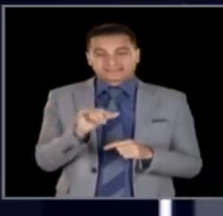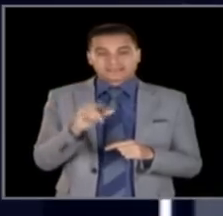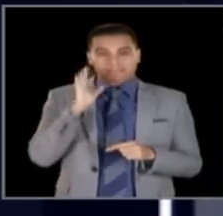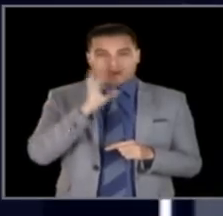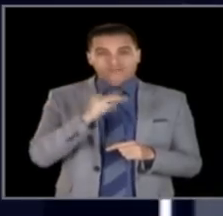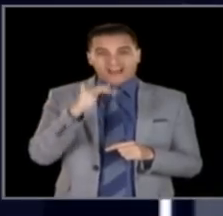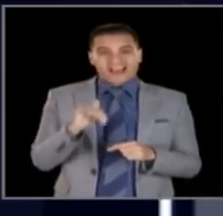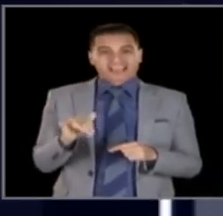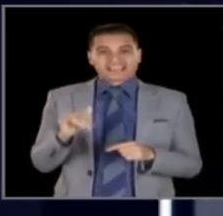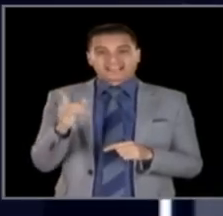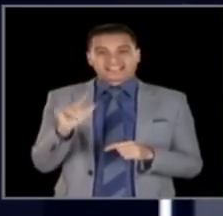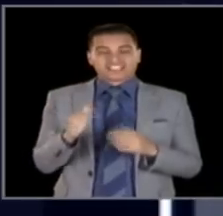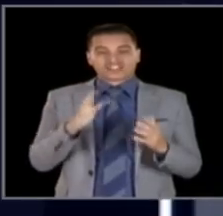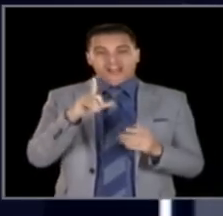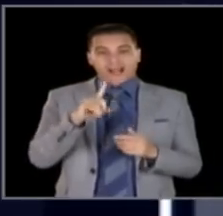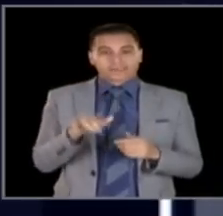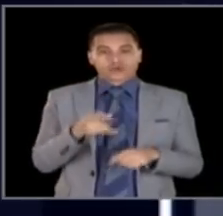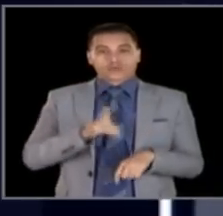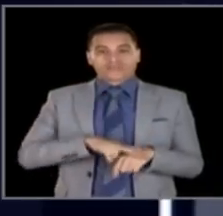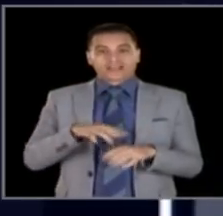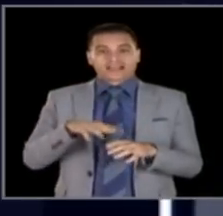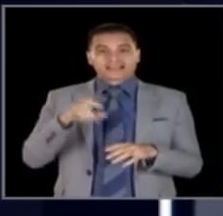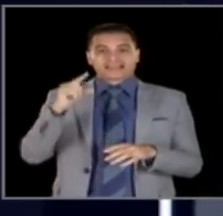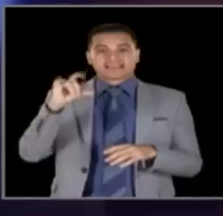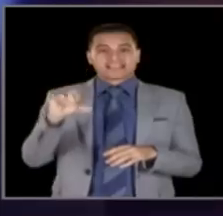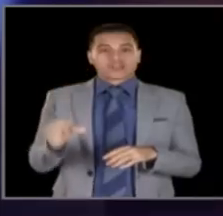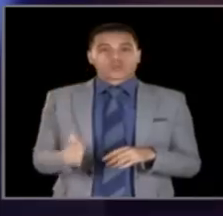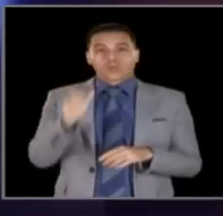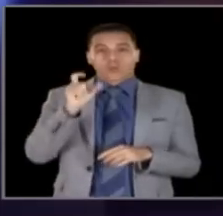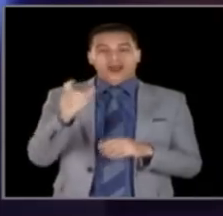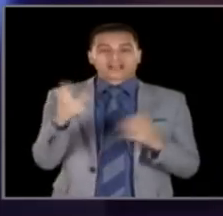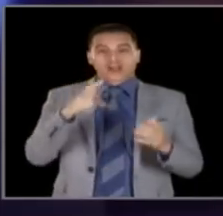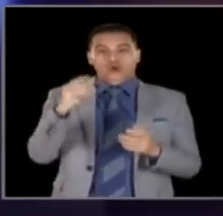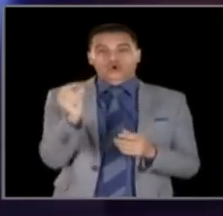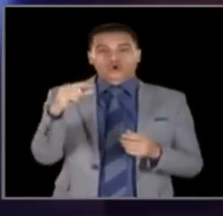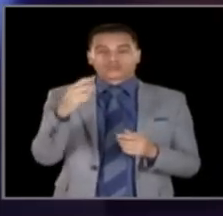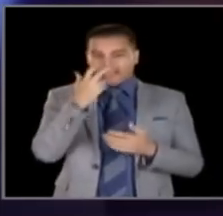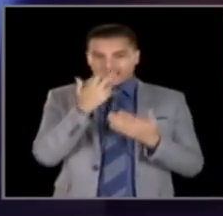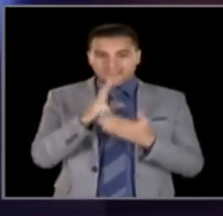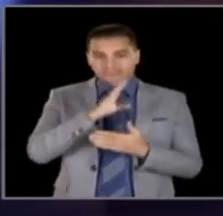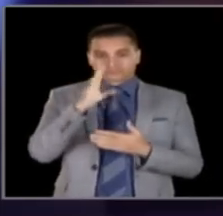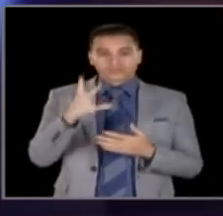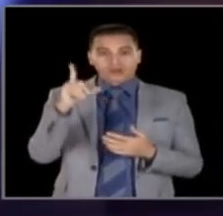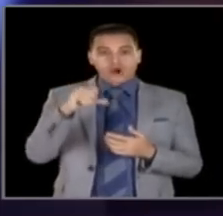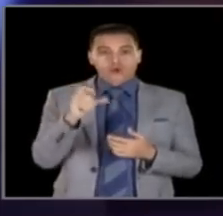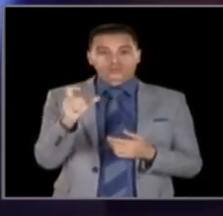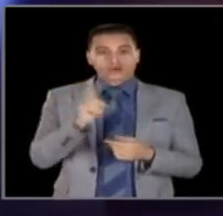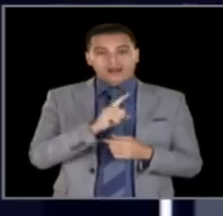شلبي، تم إنشاء ديوان الجند في عهد أحد الخلفاء الراشدين والتيلي هارون